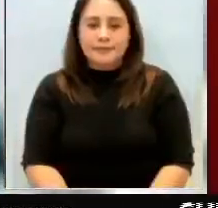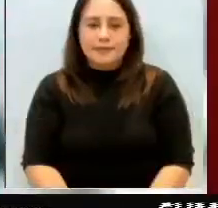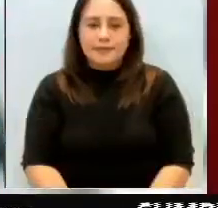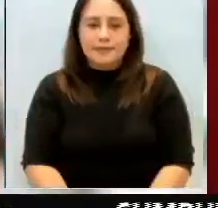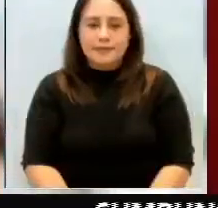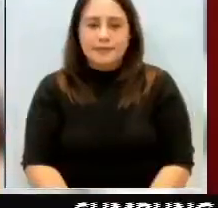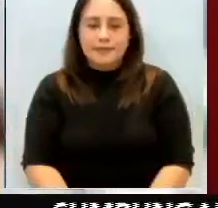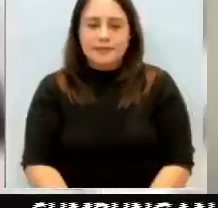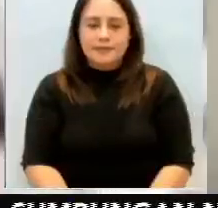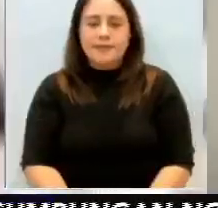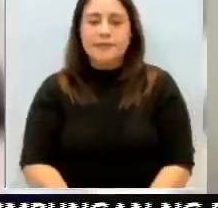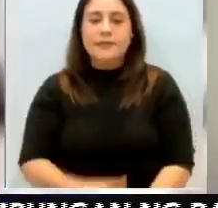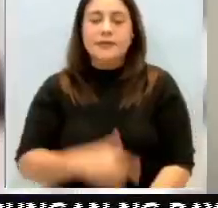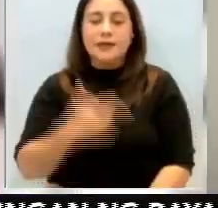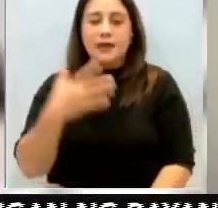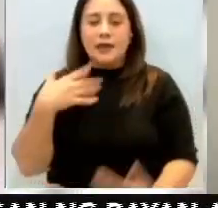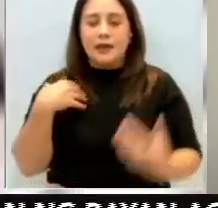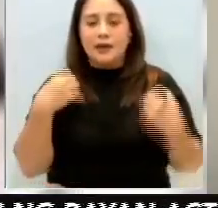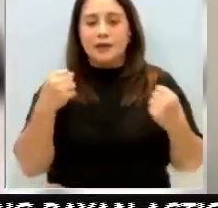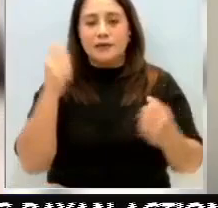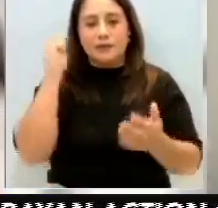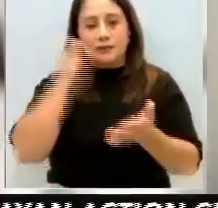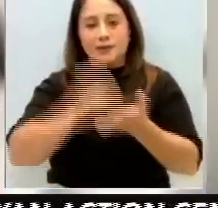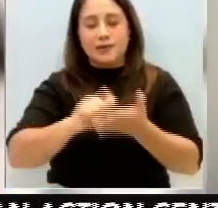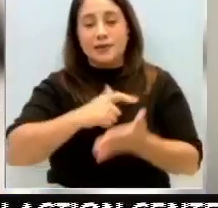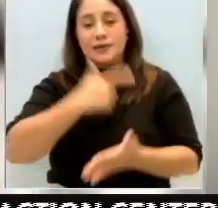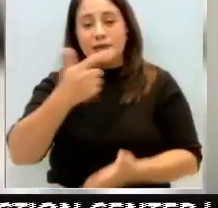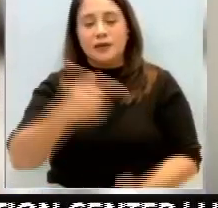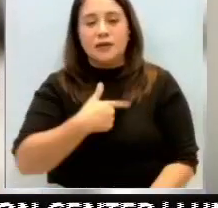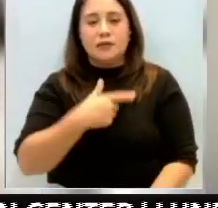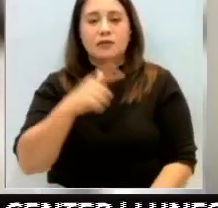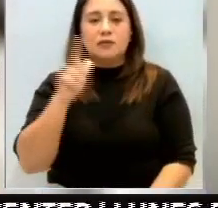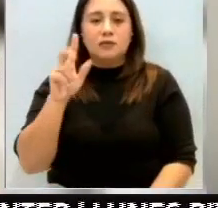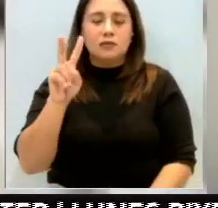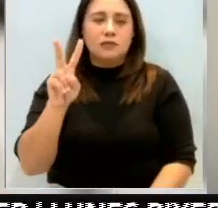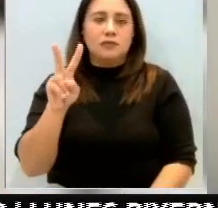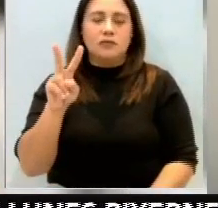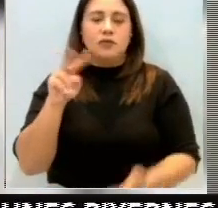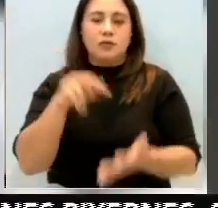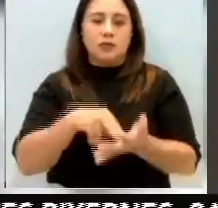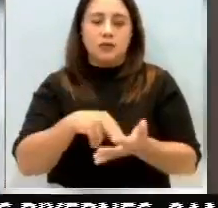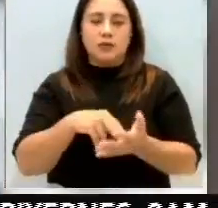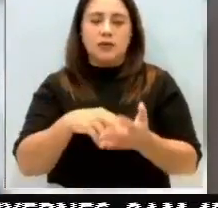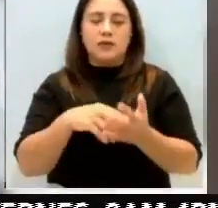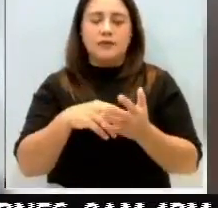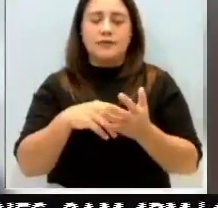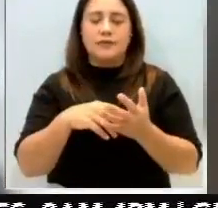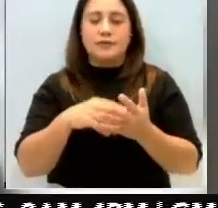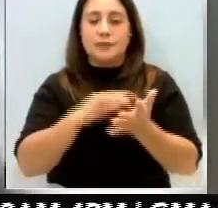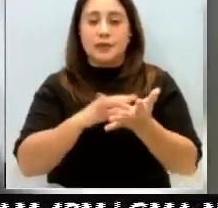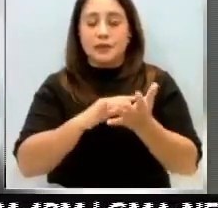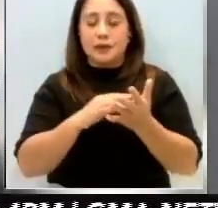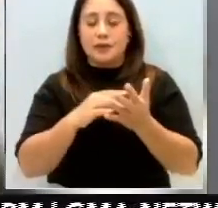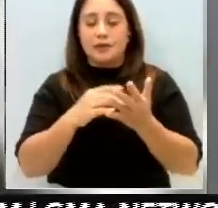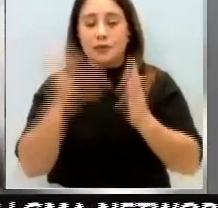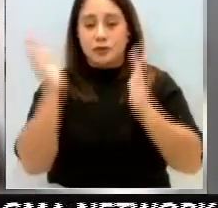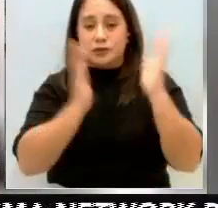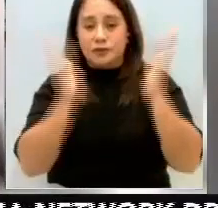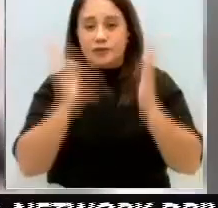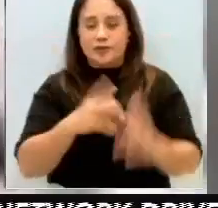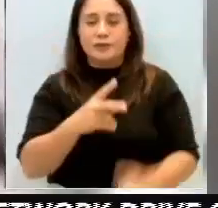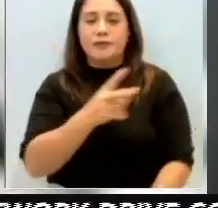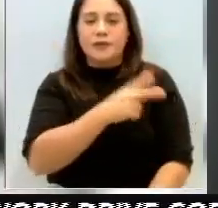Kasunod ng Health Secretary, mahigit 2,000 medical frontliners ng Philippine Heart Center naman ang tuturukan ng bivalent vaccine